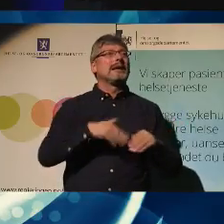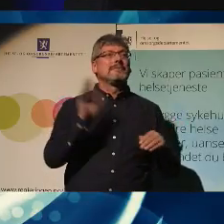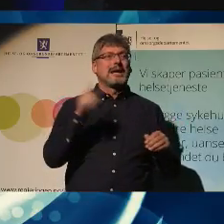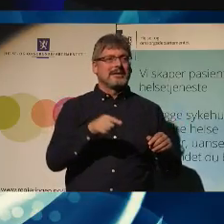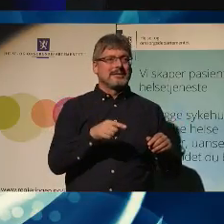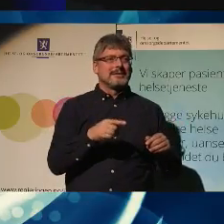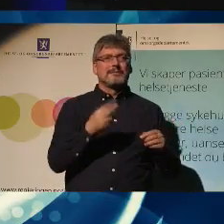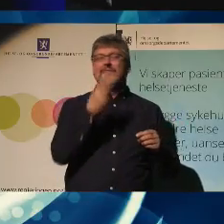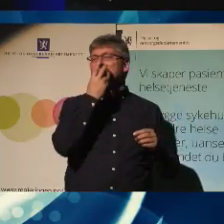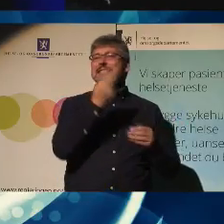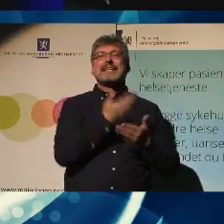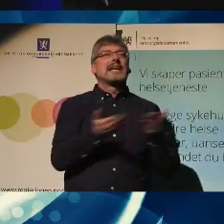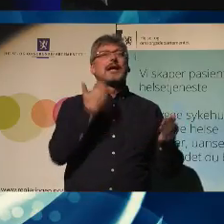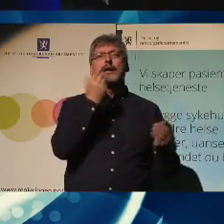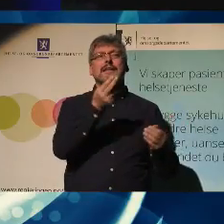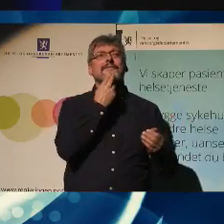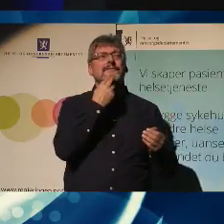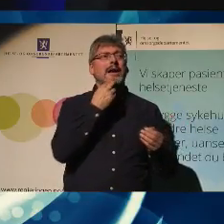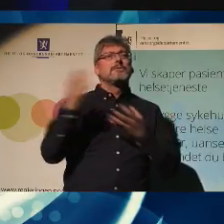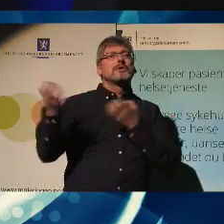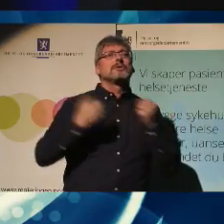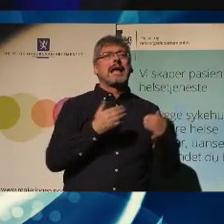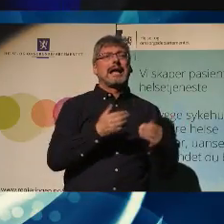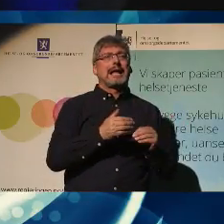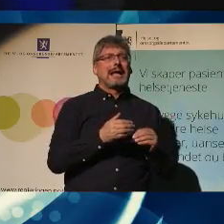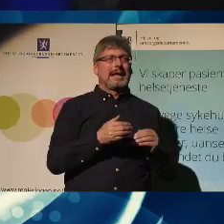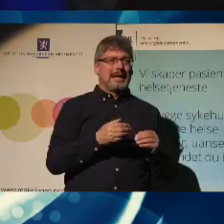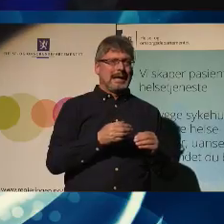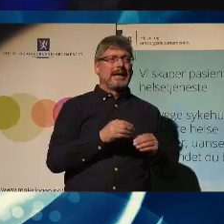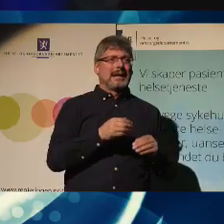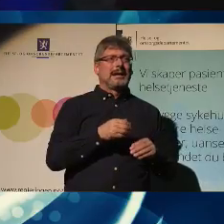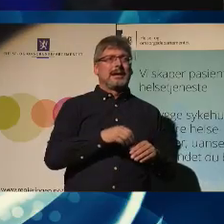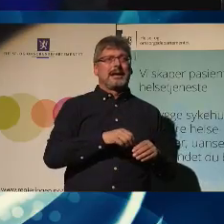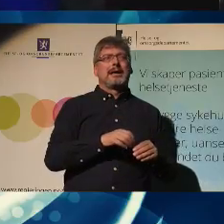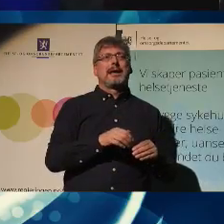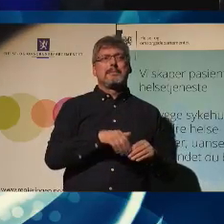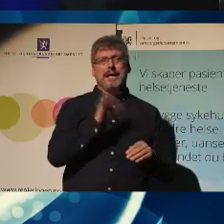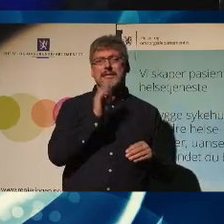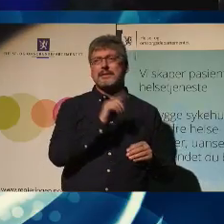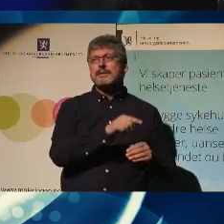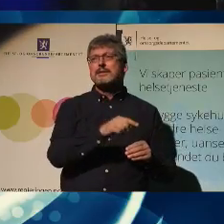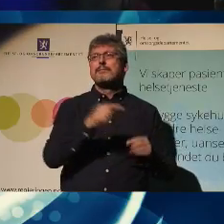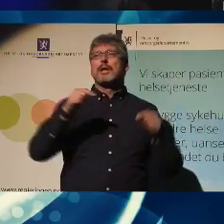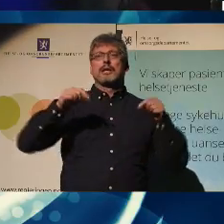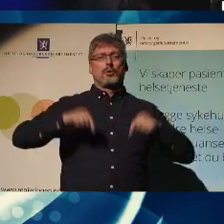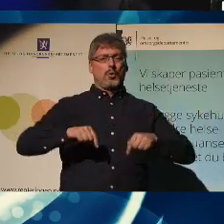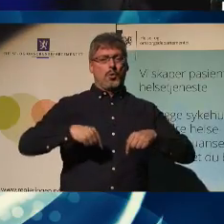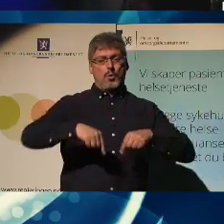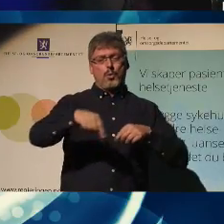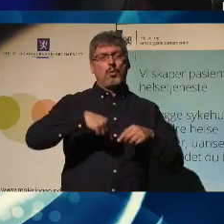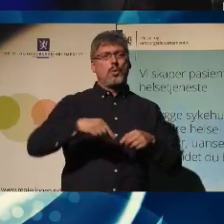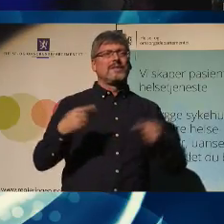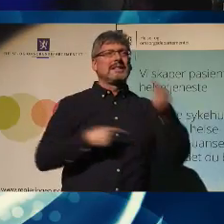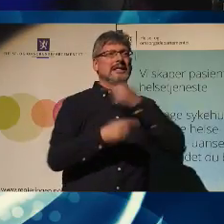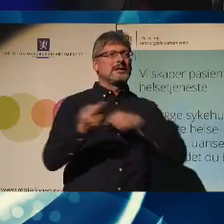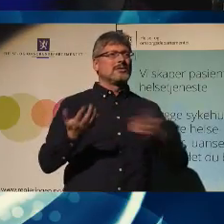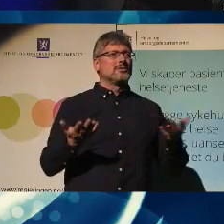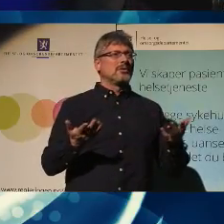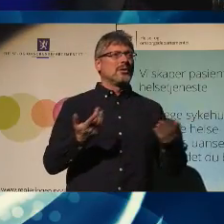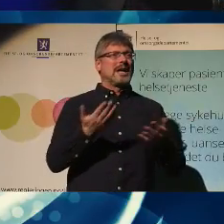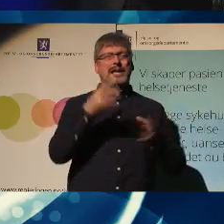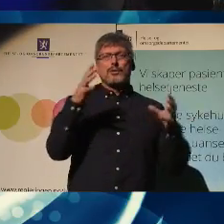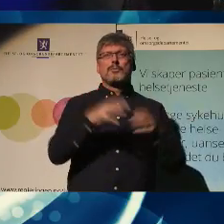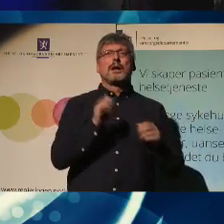ikke alltid hvem som trenger det mest. I disse dager så diskuterer vi veldig en gruppe, nemlig